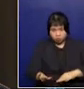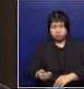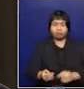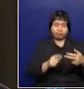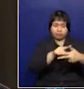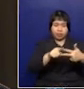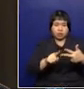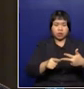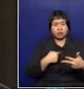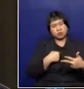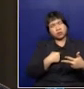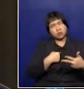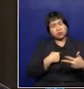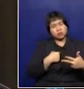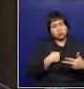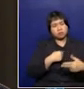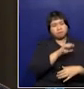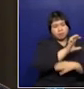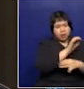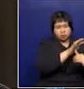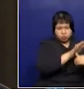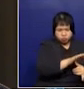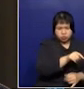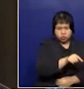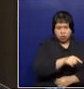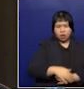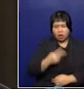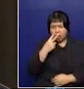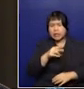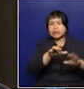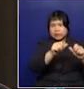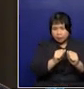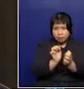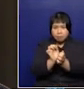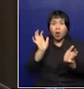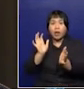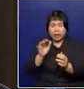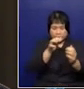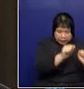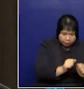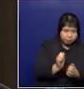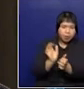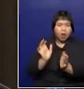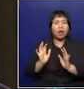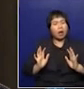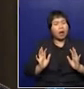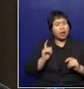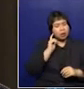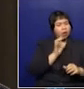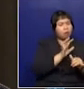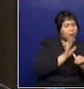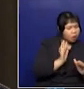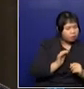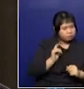ะผมก็มานั่งหยุดคุกคามผมก็เห็นท่านจับปล่อยจับปล่อยอ่ะก็แปลว่าปล่อยนะฮะก็ไม่คุกคามมั้งห